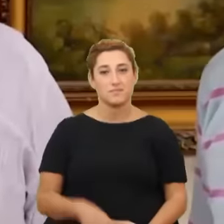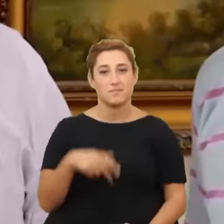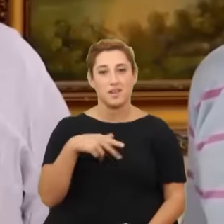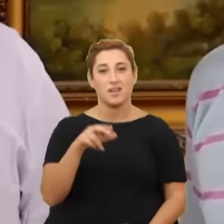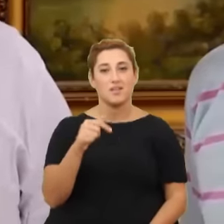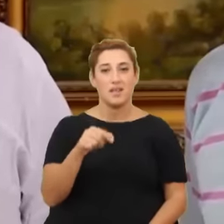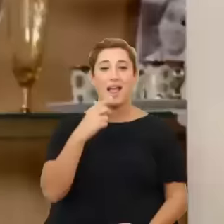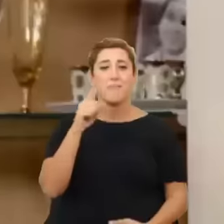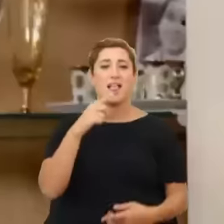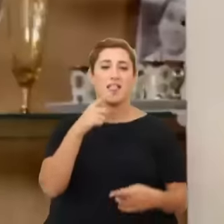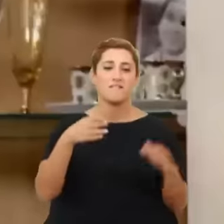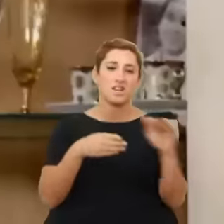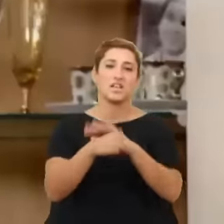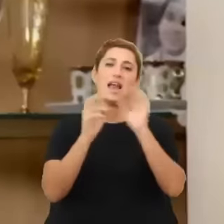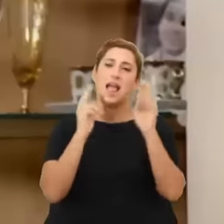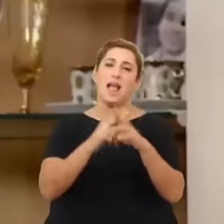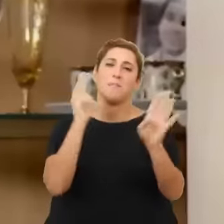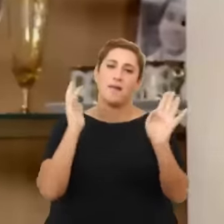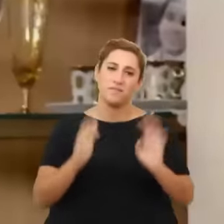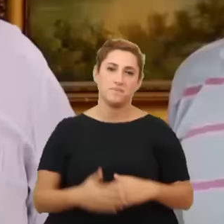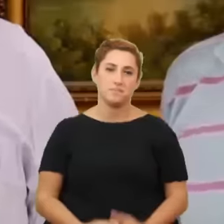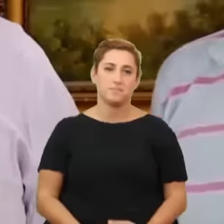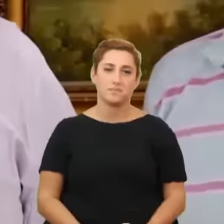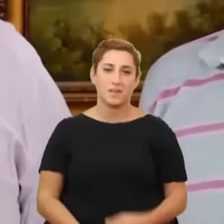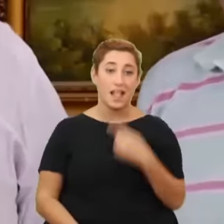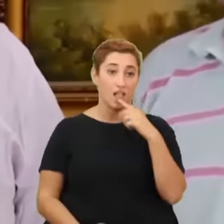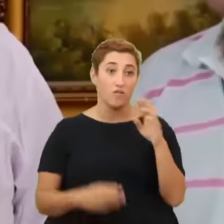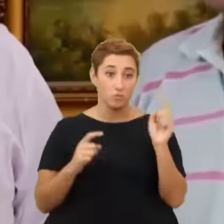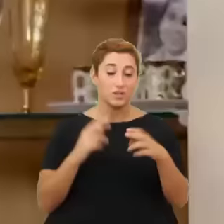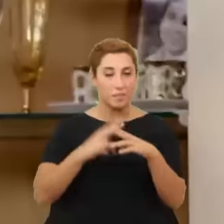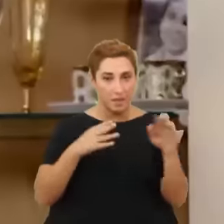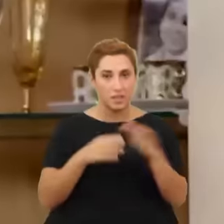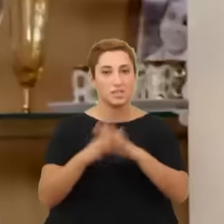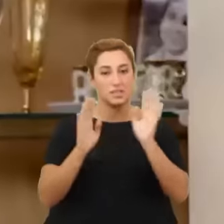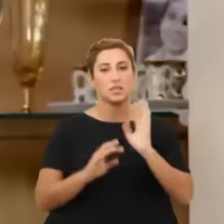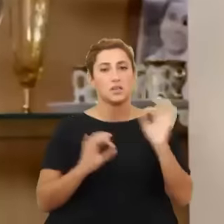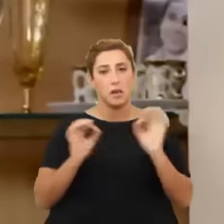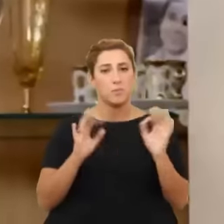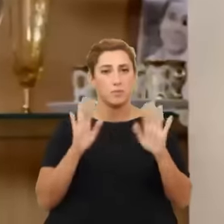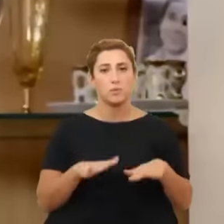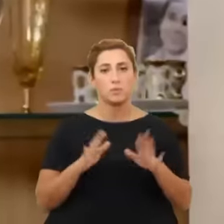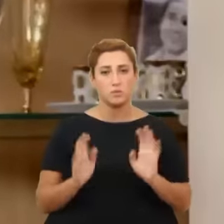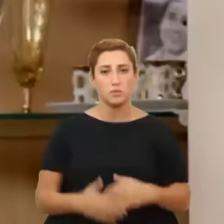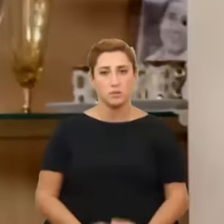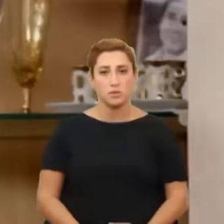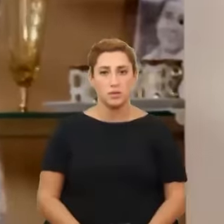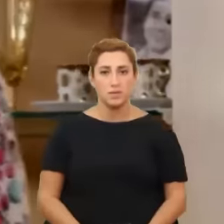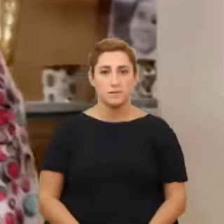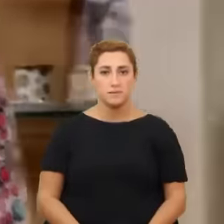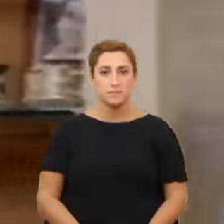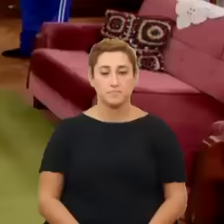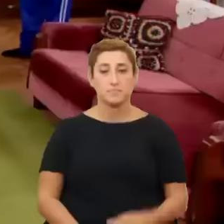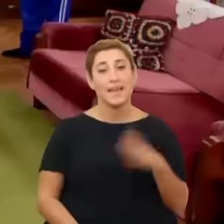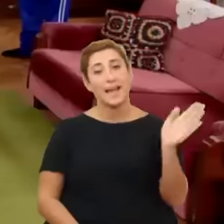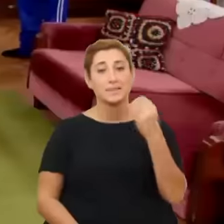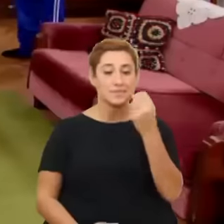dal lafın oradasın, hemen. Oh. Hemen. Laf bulunca hemen dal ya. Aman sakın atlama, sakın.